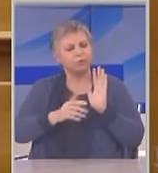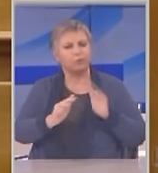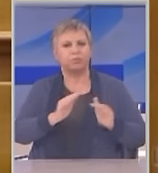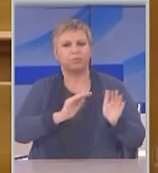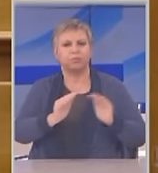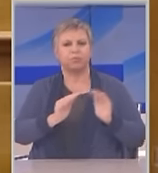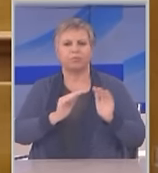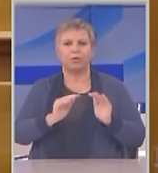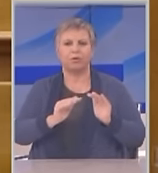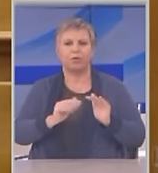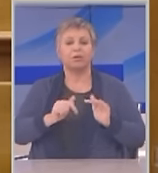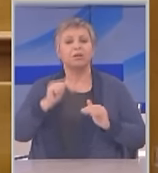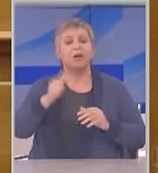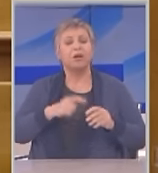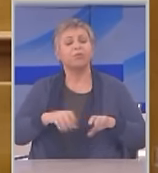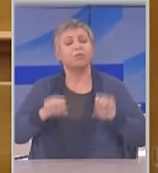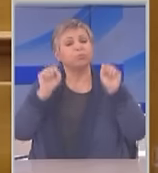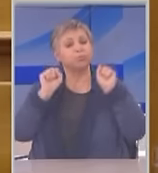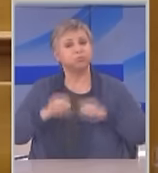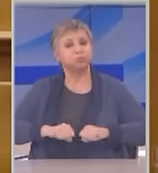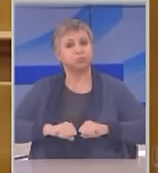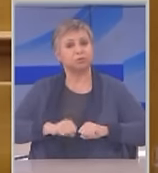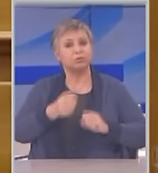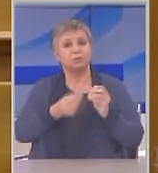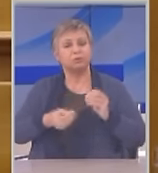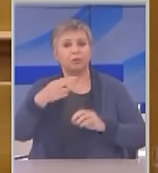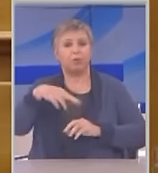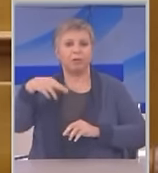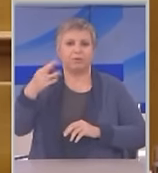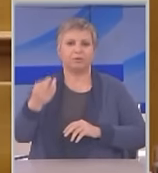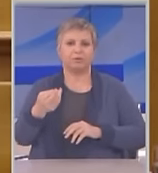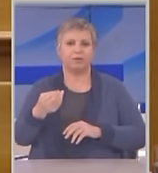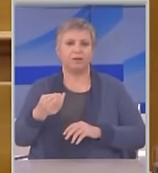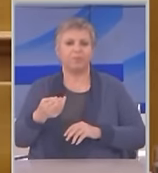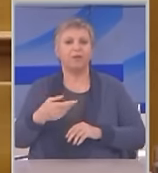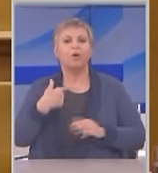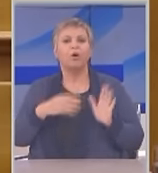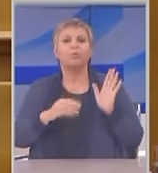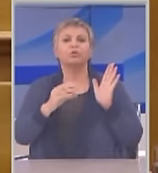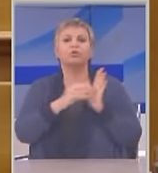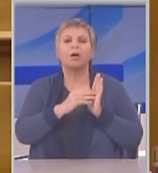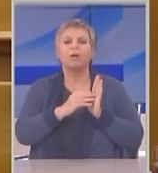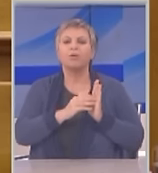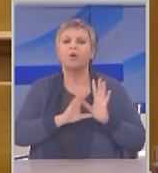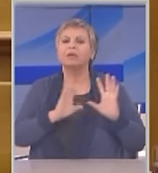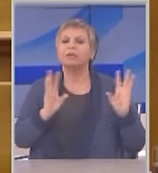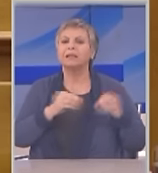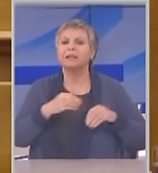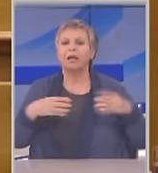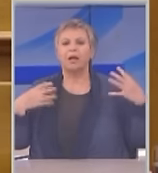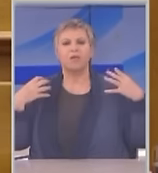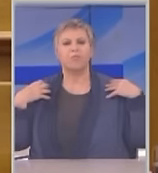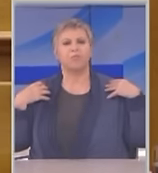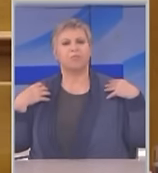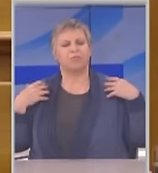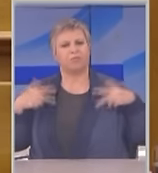με ευρύτερες κοινοβουλευτικές πλειοψηφίες, όπως και το άρθρο που αφορά την ευθύνη των Υπουργών. Άλλη